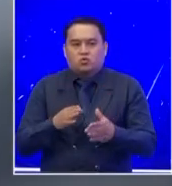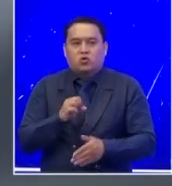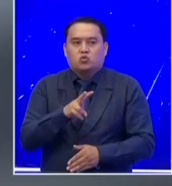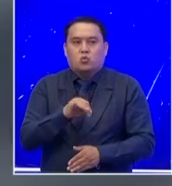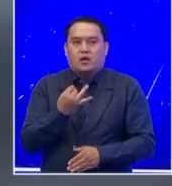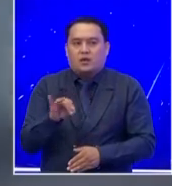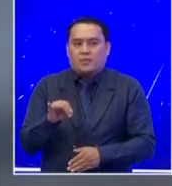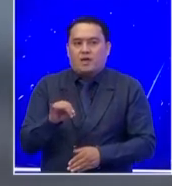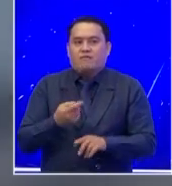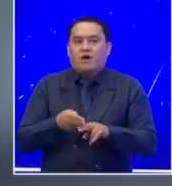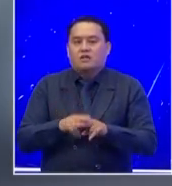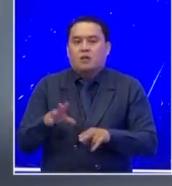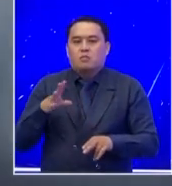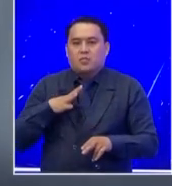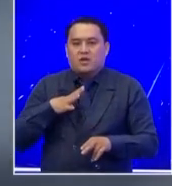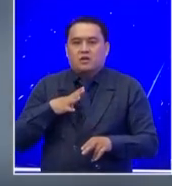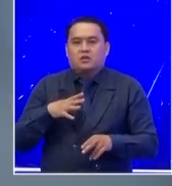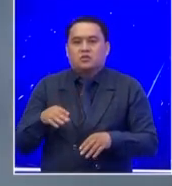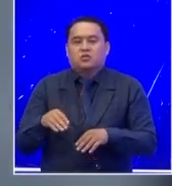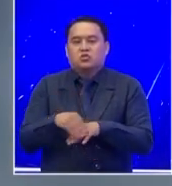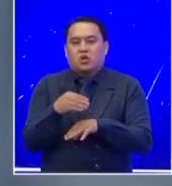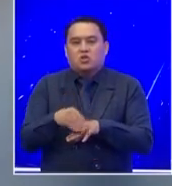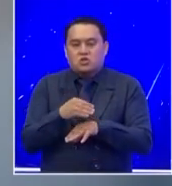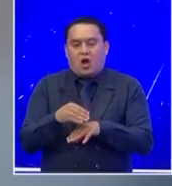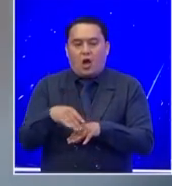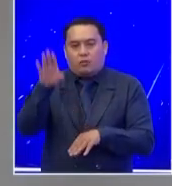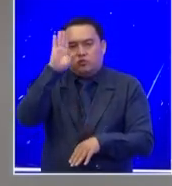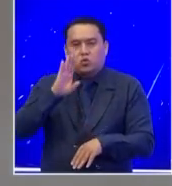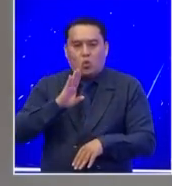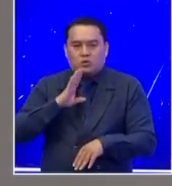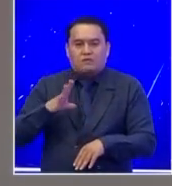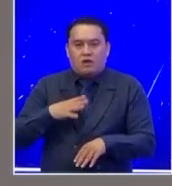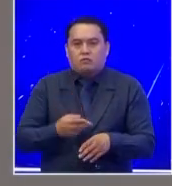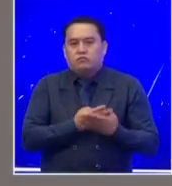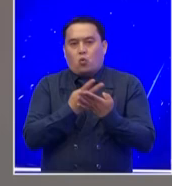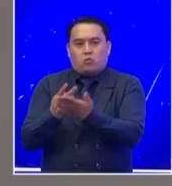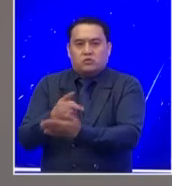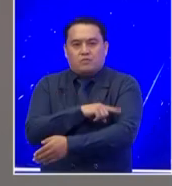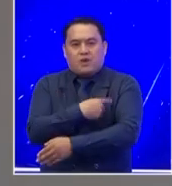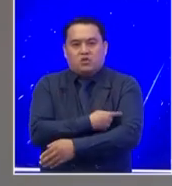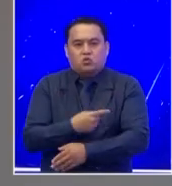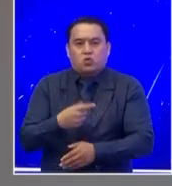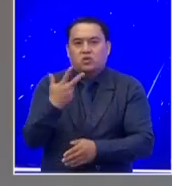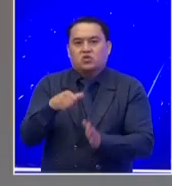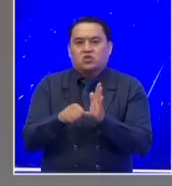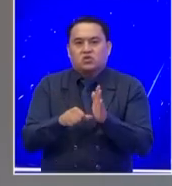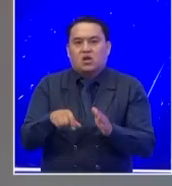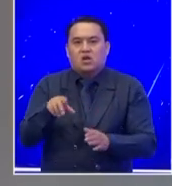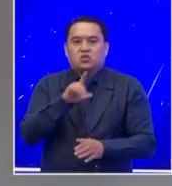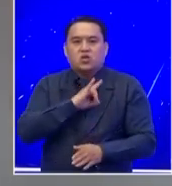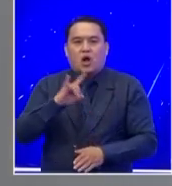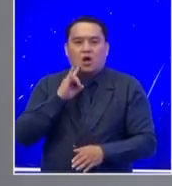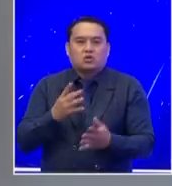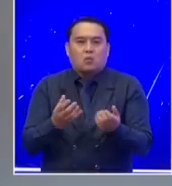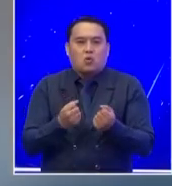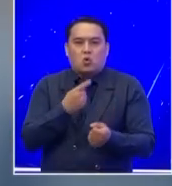Шашубай. В этот момент на нем была супружеская пара. Сообщается, что пострадавших доставили в больницу. 36-летняя женщина